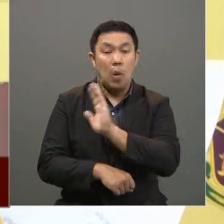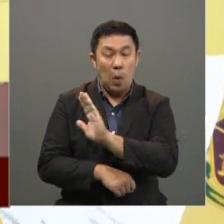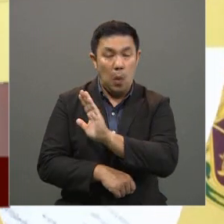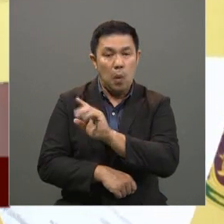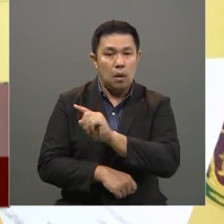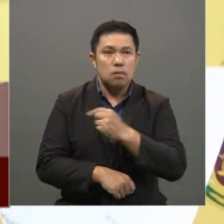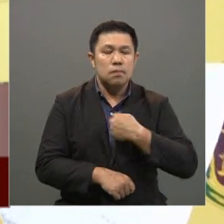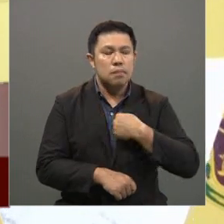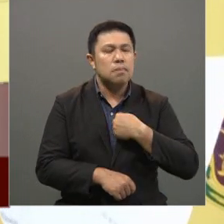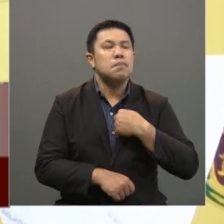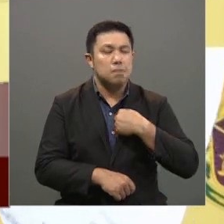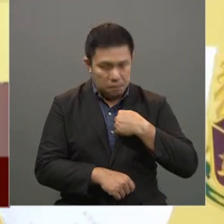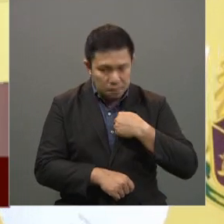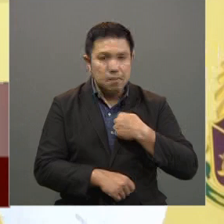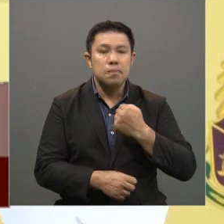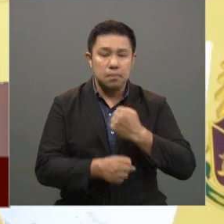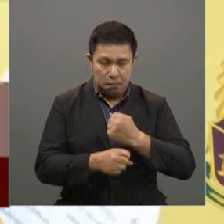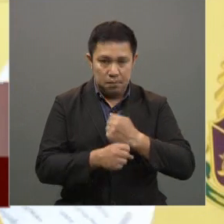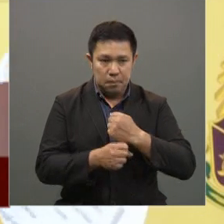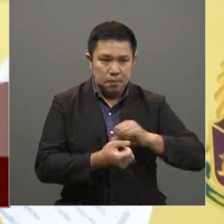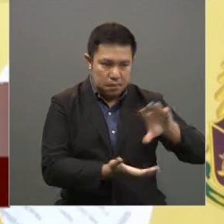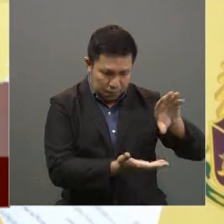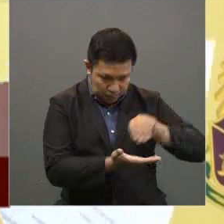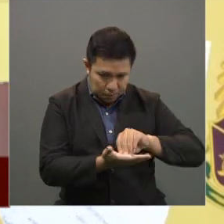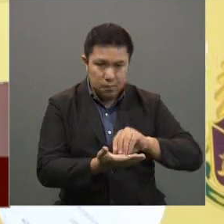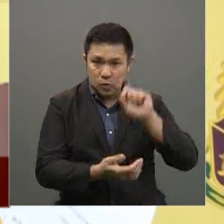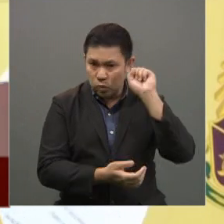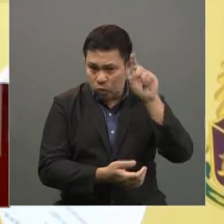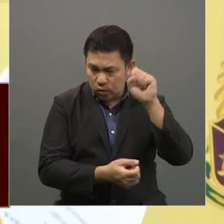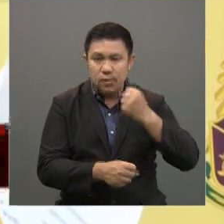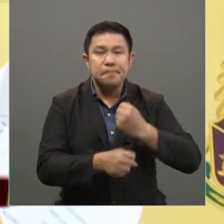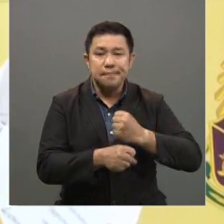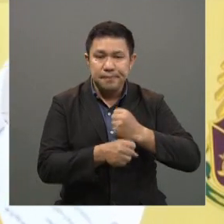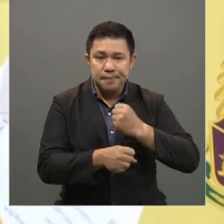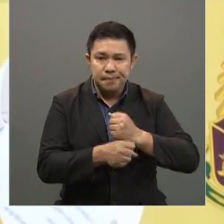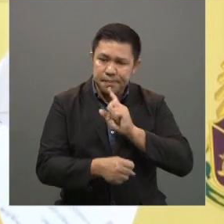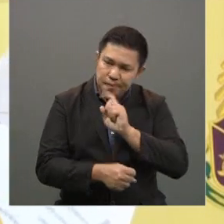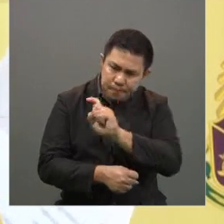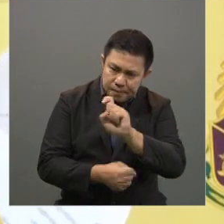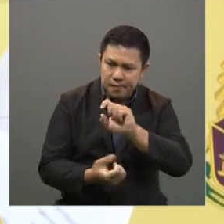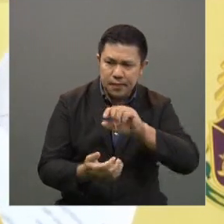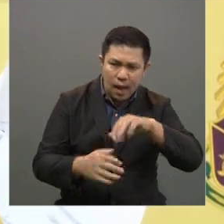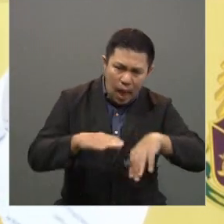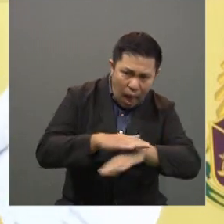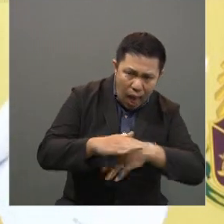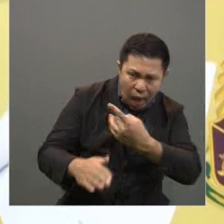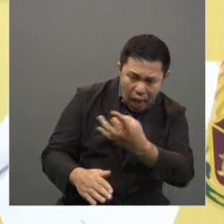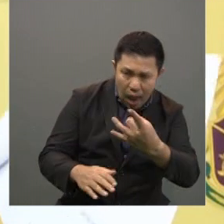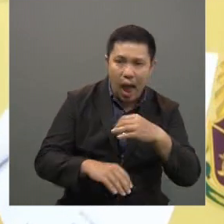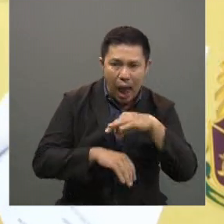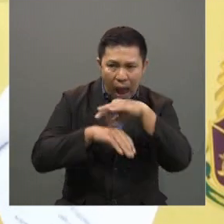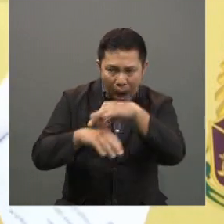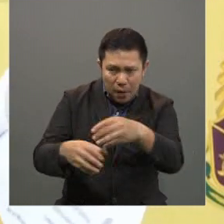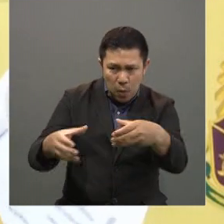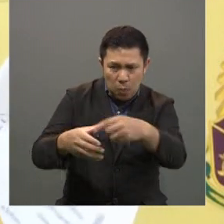ความเมตตาที่จะดำเนินการรับเรื่องแล้วก็จะเร่งรีบในการไต่สวนรวบรวมพยานหลักฐานโดยจะตั้งเป็นคณะ